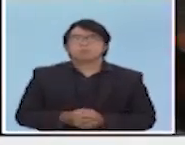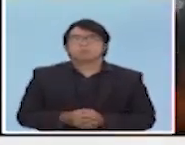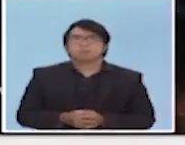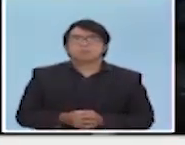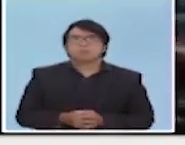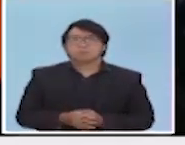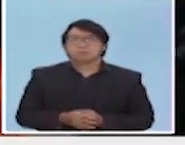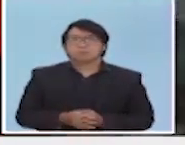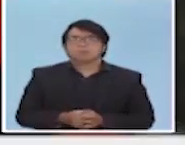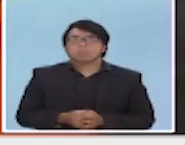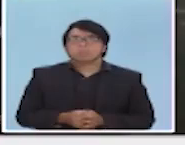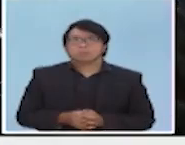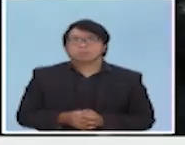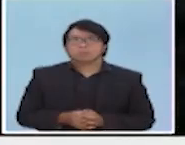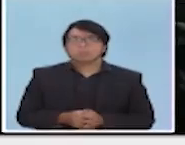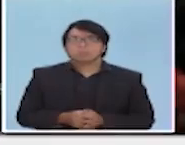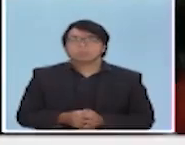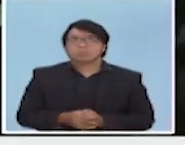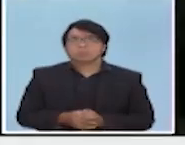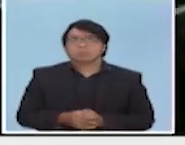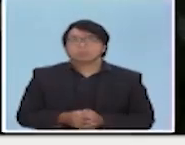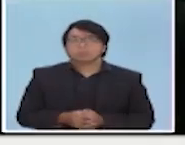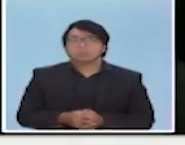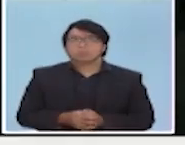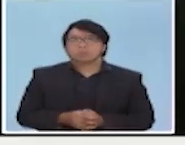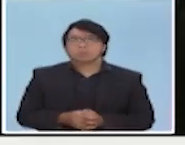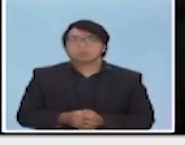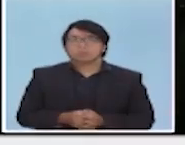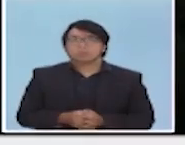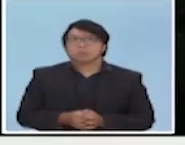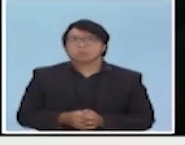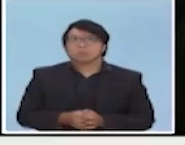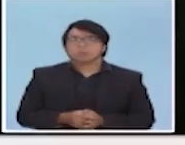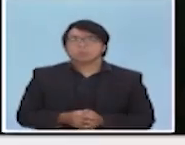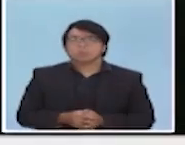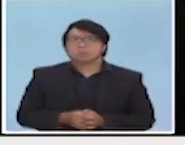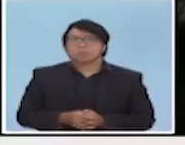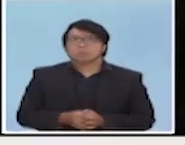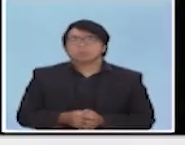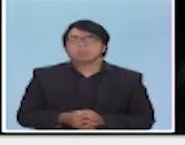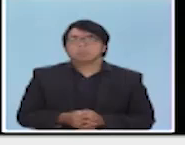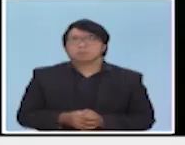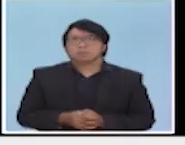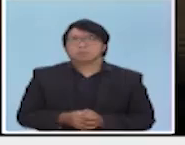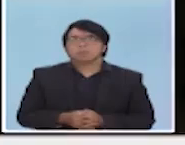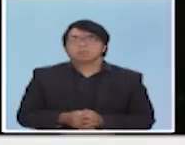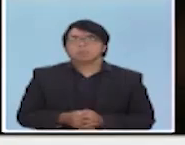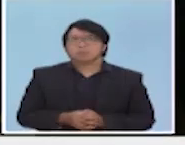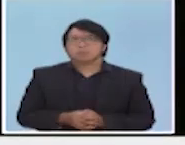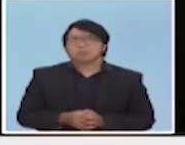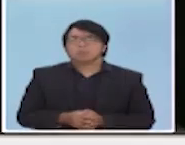Bapak dipanggil datang. Pak, sampai ambil maskernya enggak? Udah, entar aja udah. Biar aja.